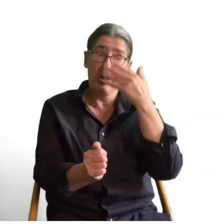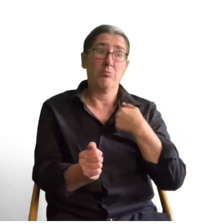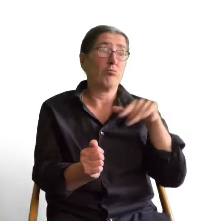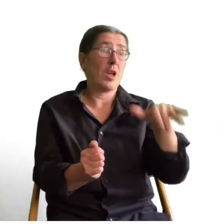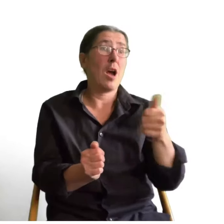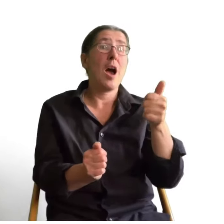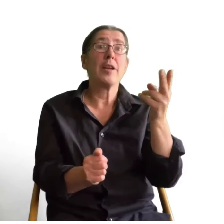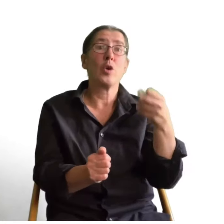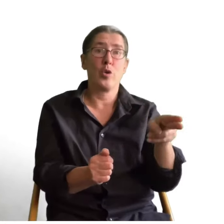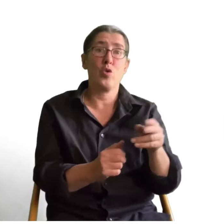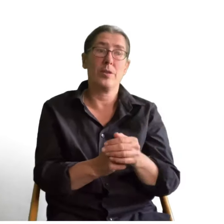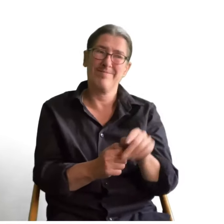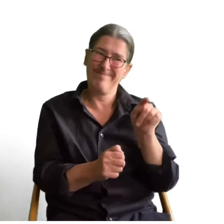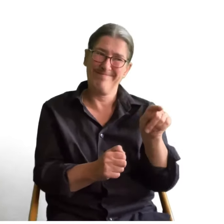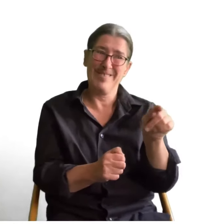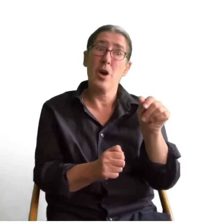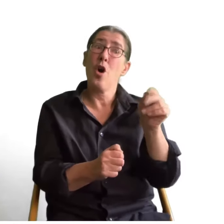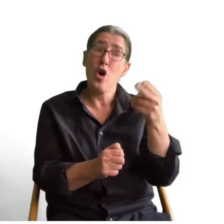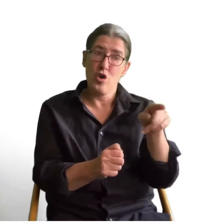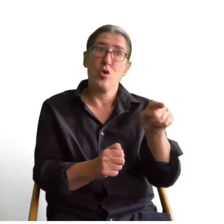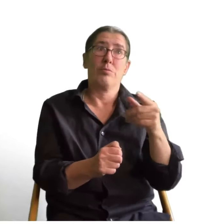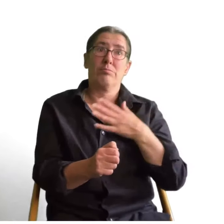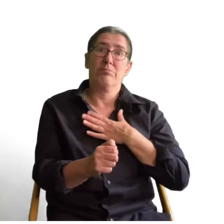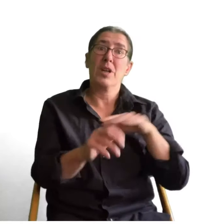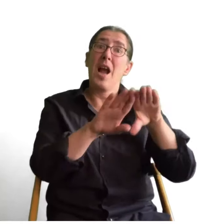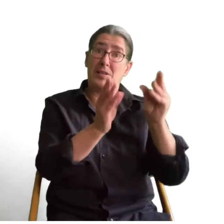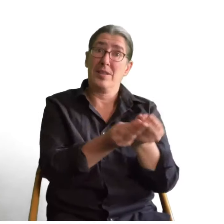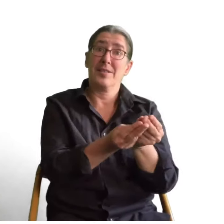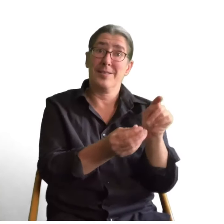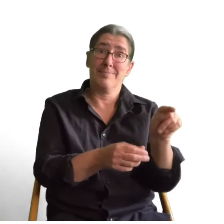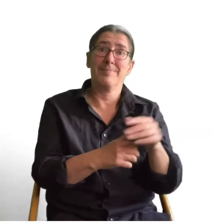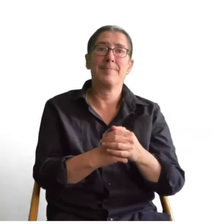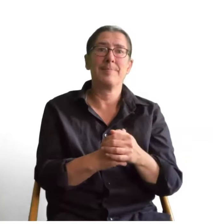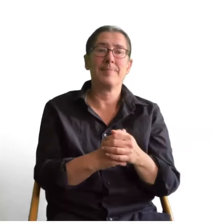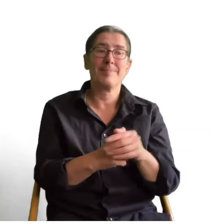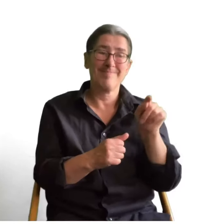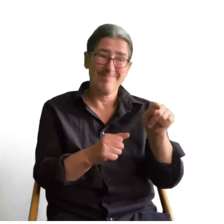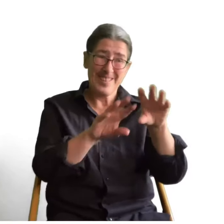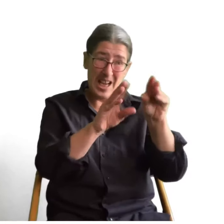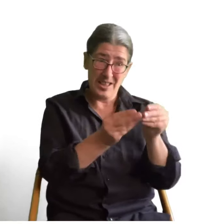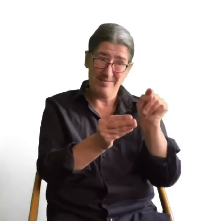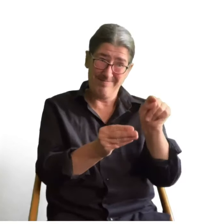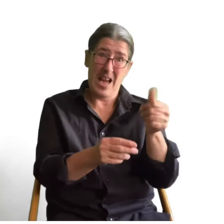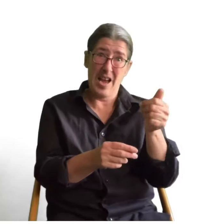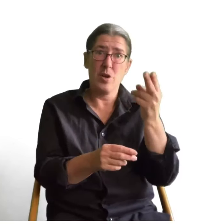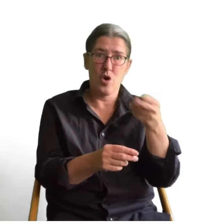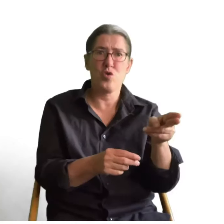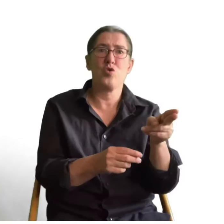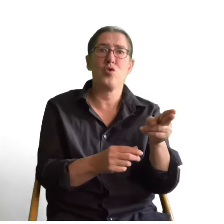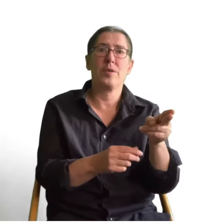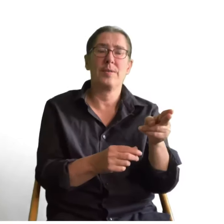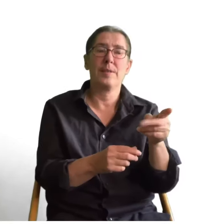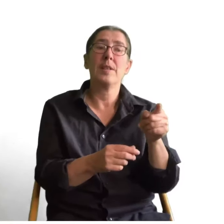Stellt euch mal vor, ich habe einen Euro und dieser Euro ist mein Ganzes. Dann kann ich dieses Ganze, diesen